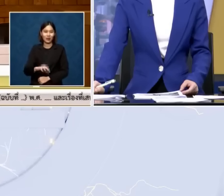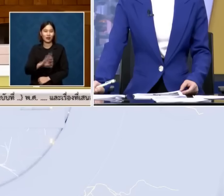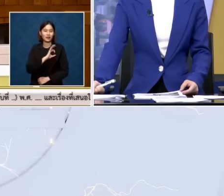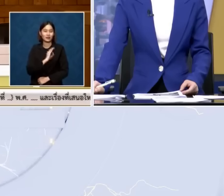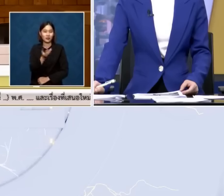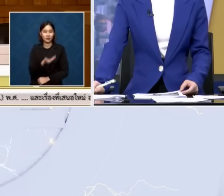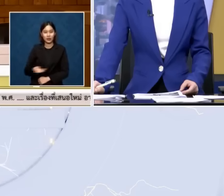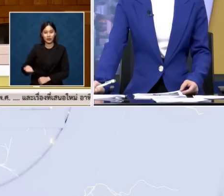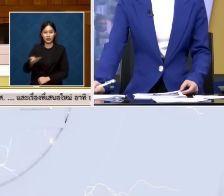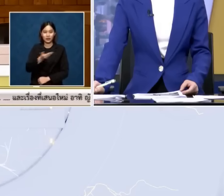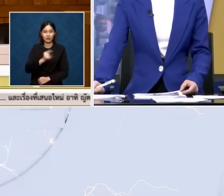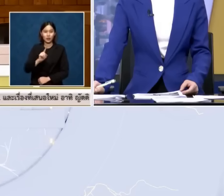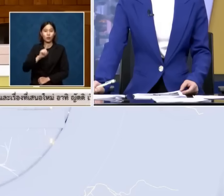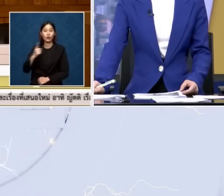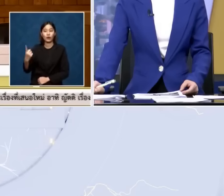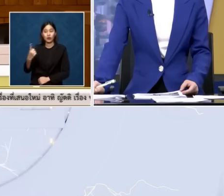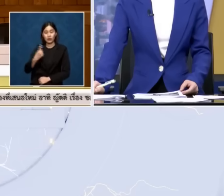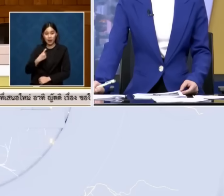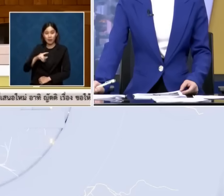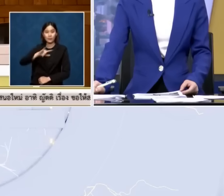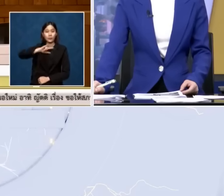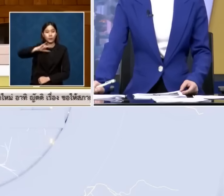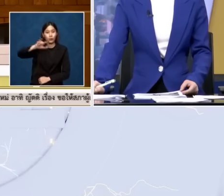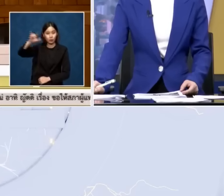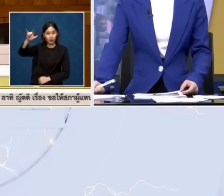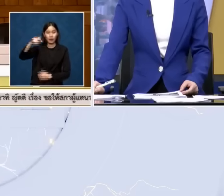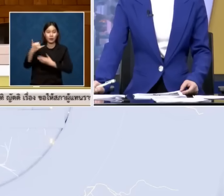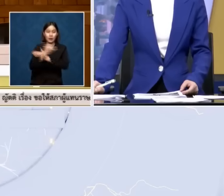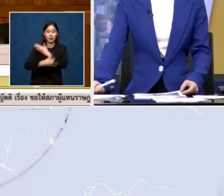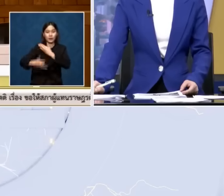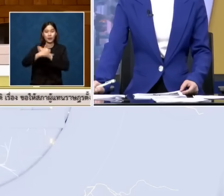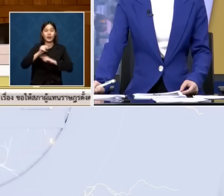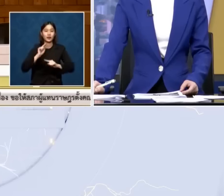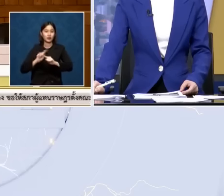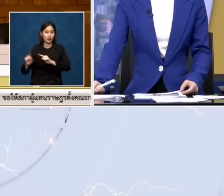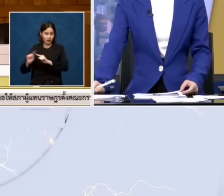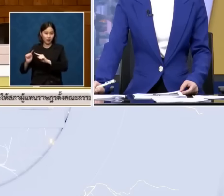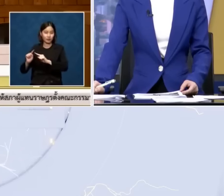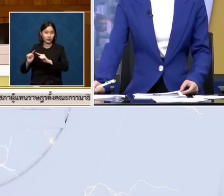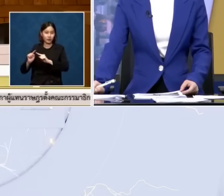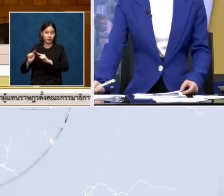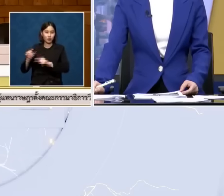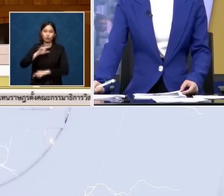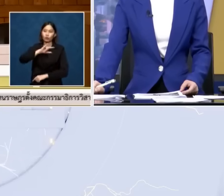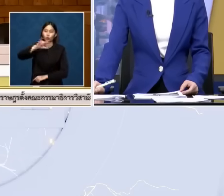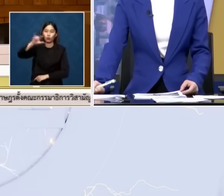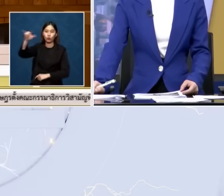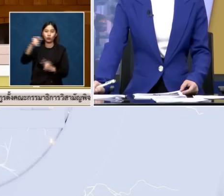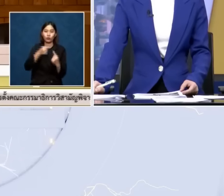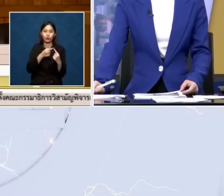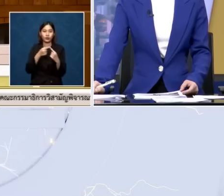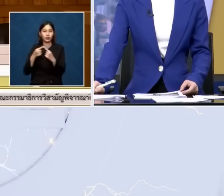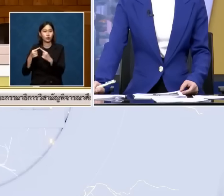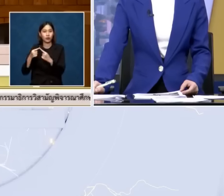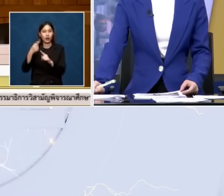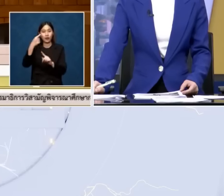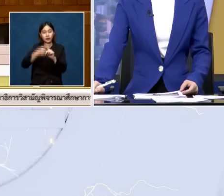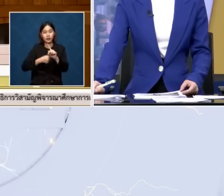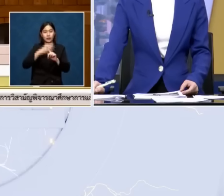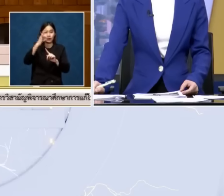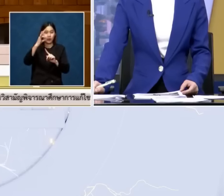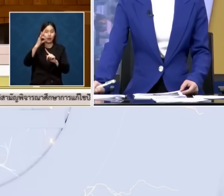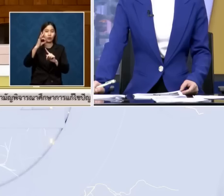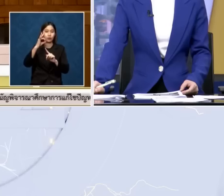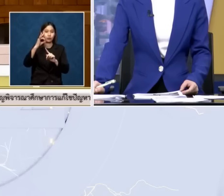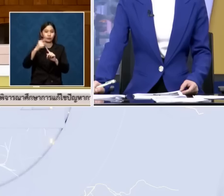เป็นการมาของนายกที่มาตอบกระทู้ของสสครั้งแรกในรอบ 11ปีโอโหทั้งที่ข้อบังคับการประชุม